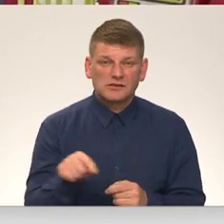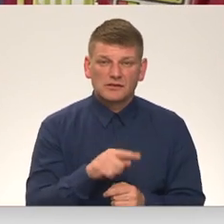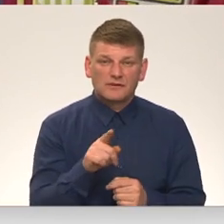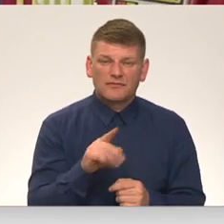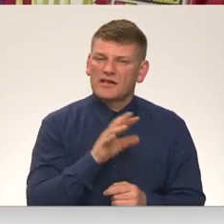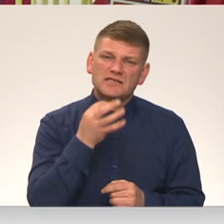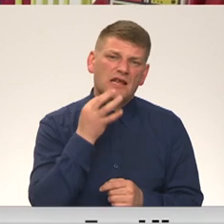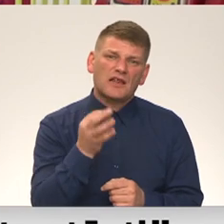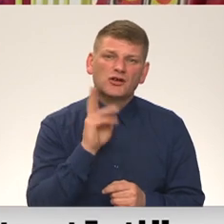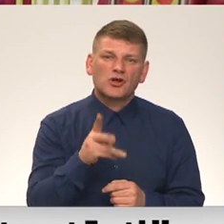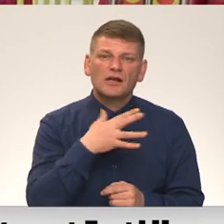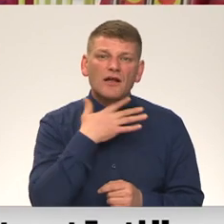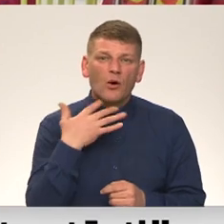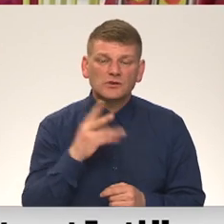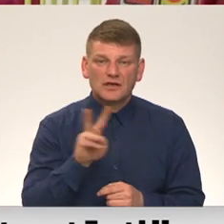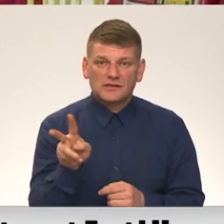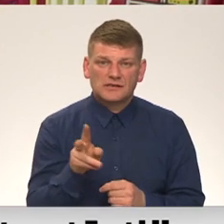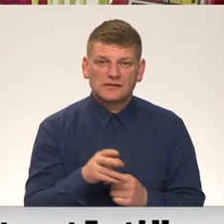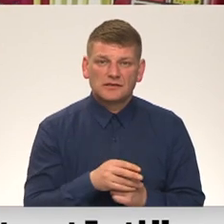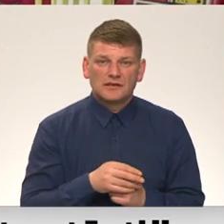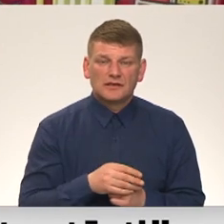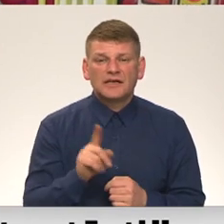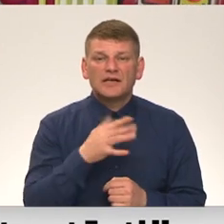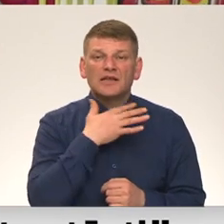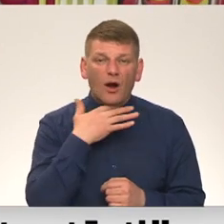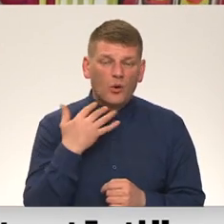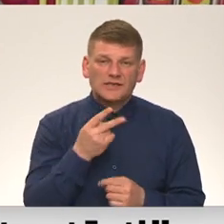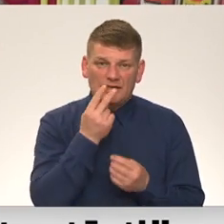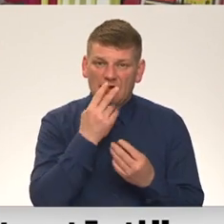es neteikšu, ka daudz kas ir